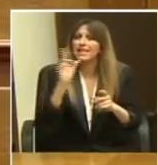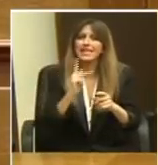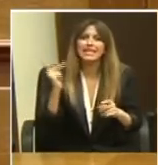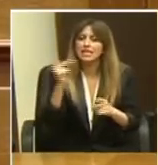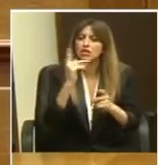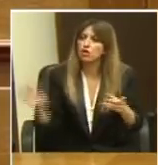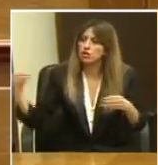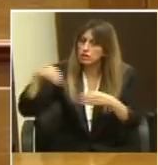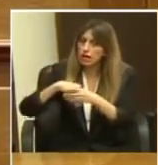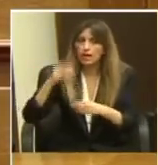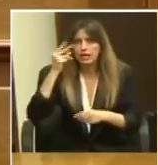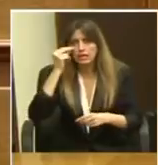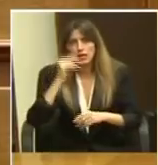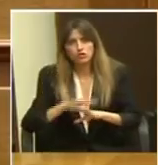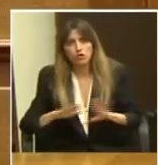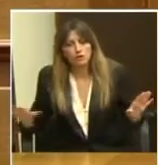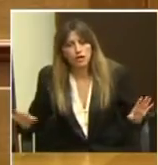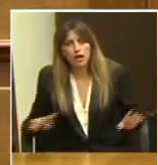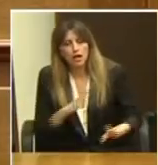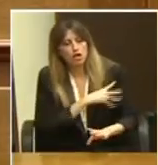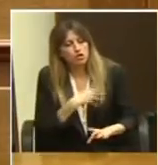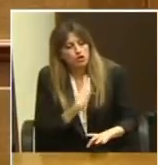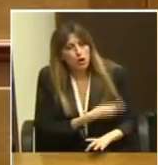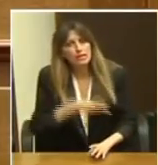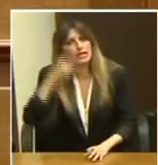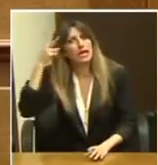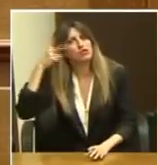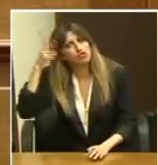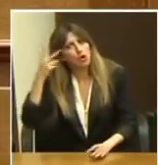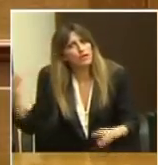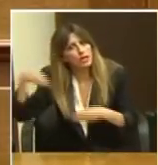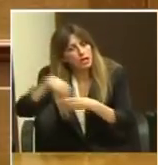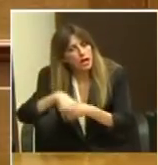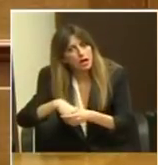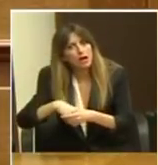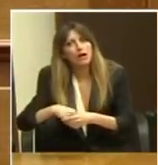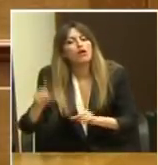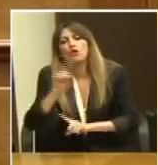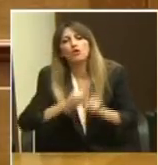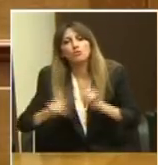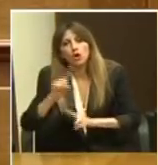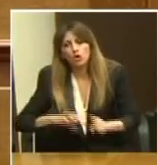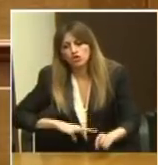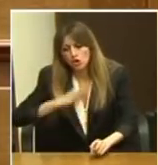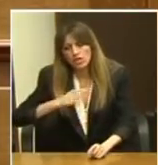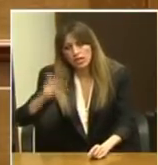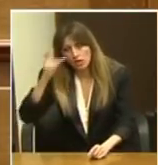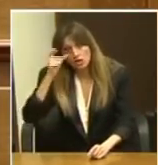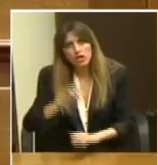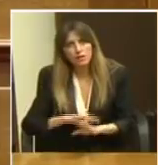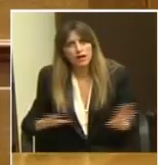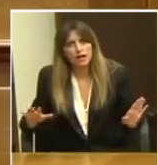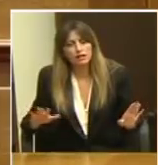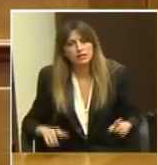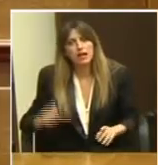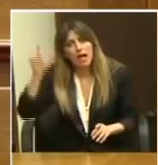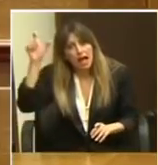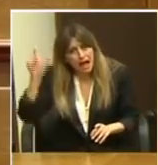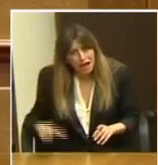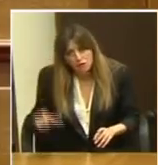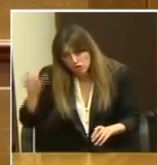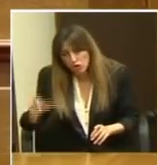Ερζεγοβίνης, της Κροατίας και της Σλοβενίας? Ο κύριος Σαμαράς, αυτός που ανέτρεψε τον τότε Πρωθυπουργό Κωνσταντίνο